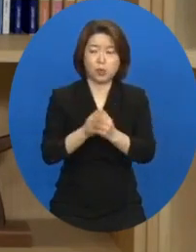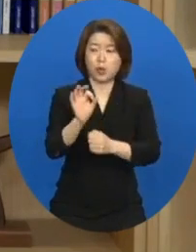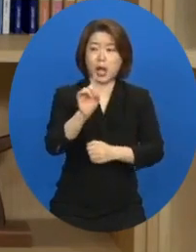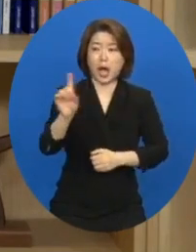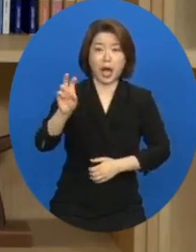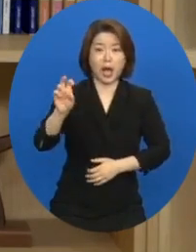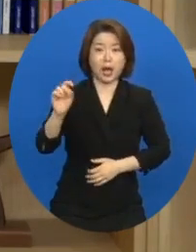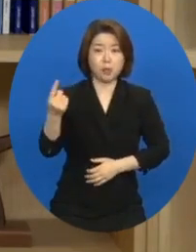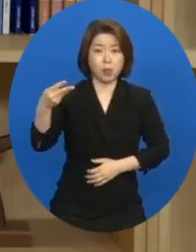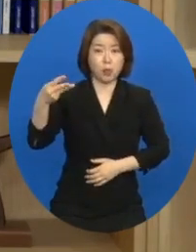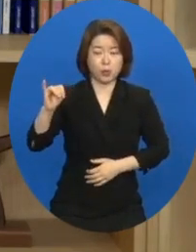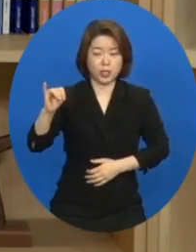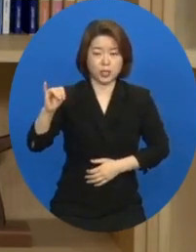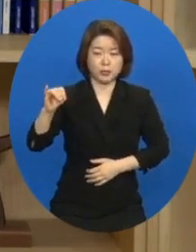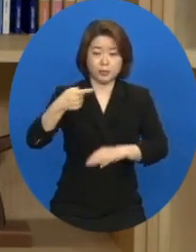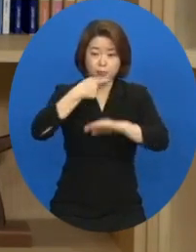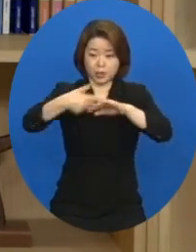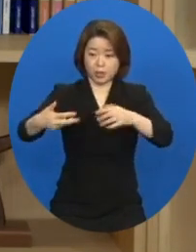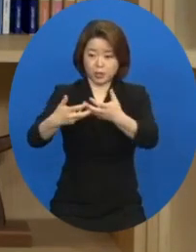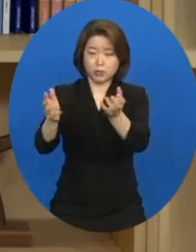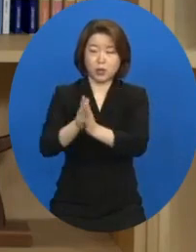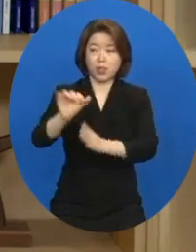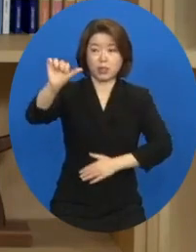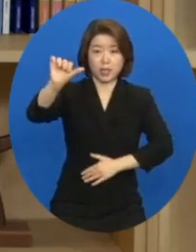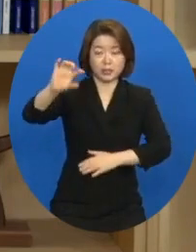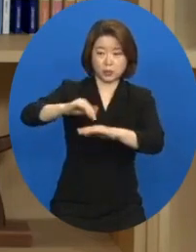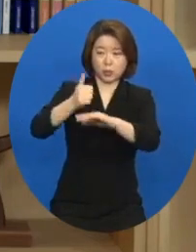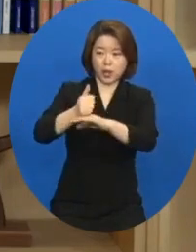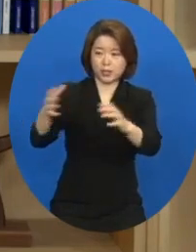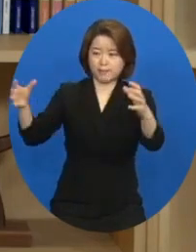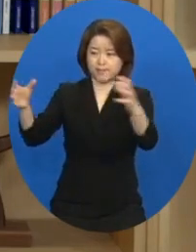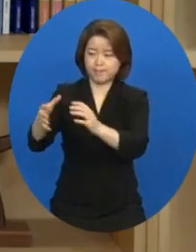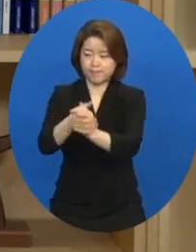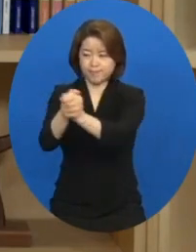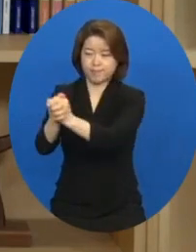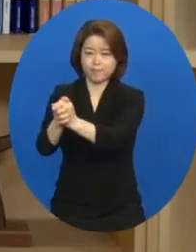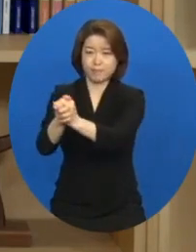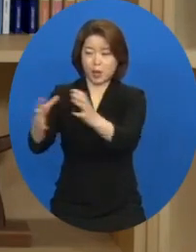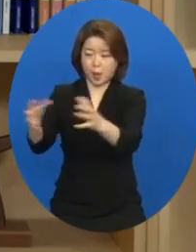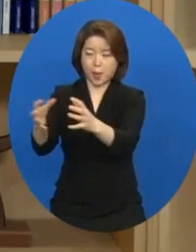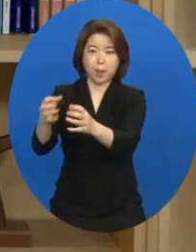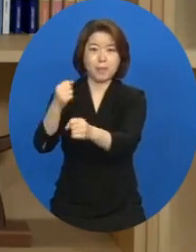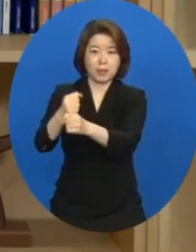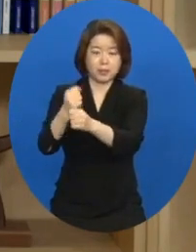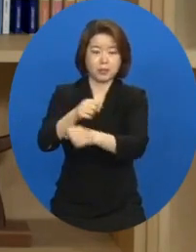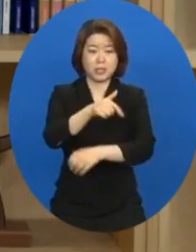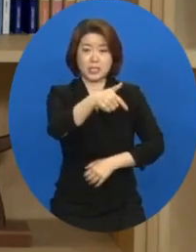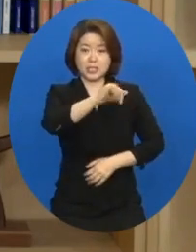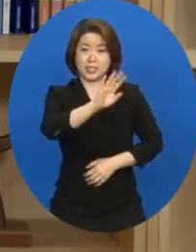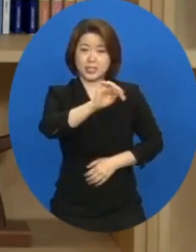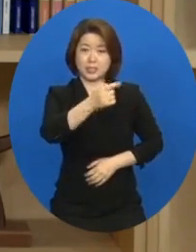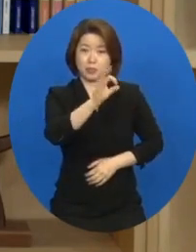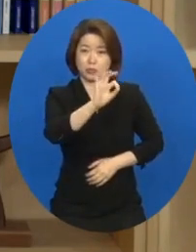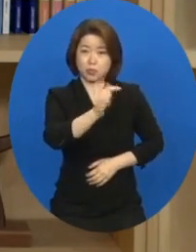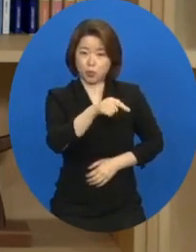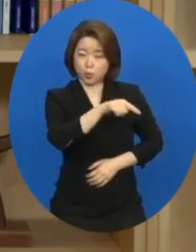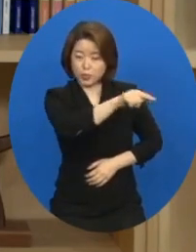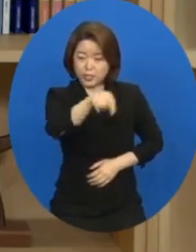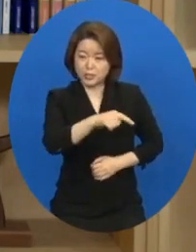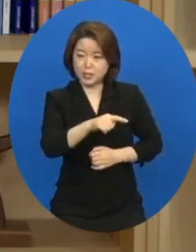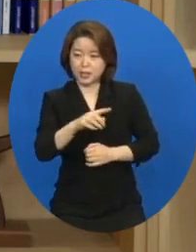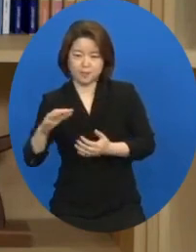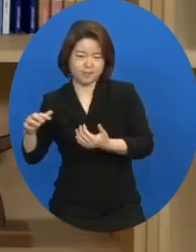족속 5 망이 연합군을 형성해서 이기분 족속을 치러 오게